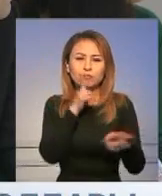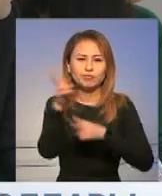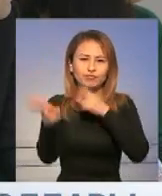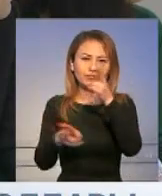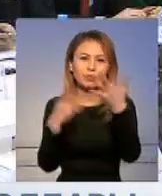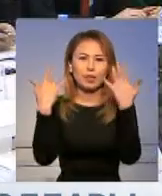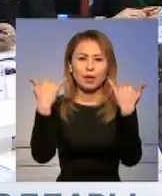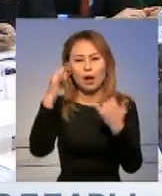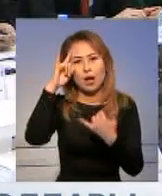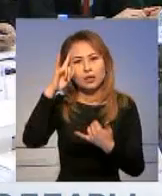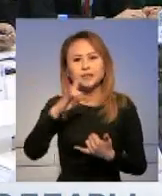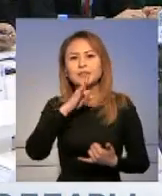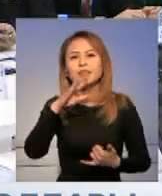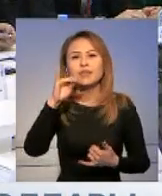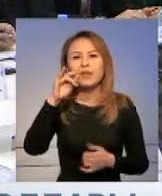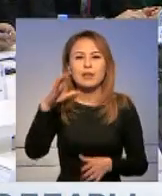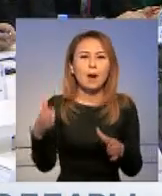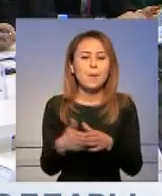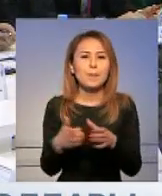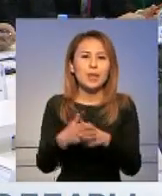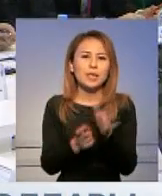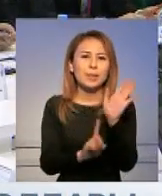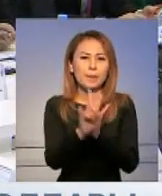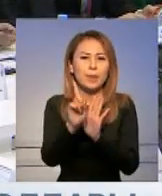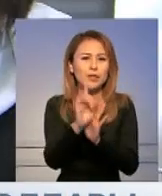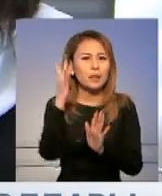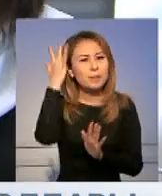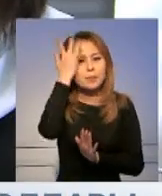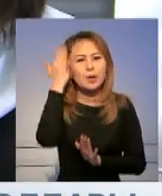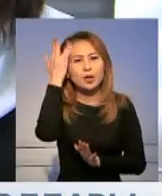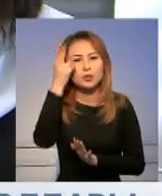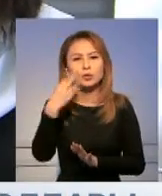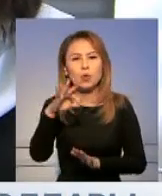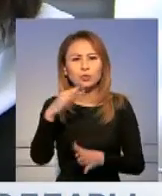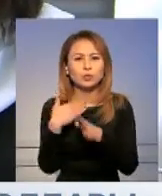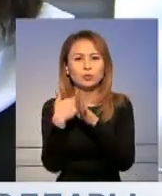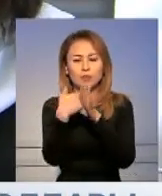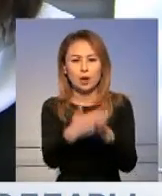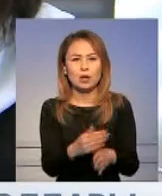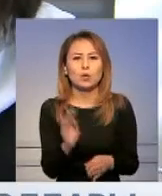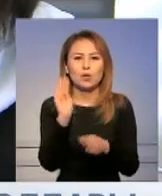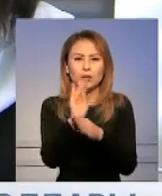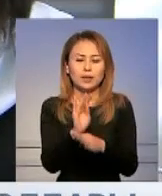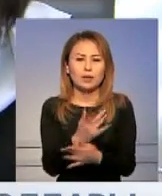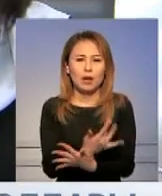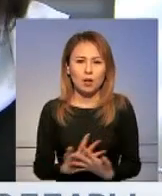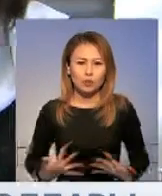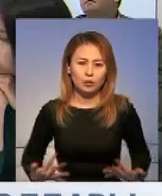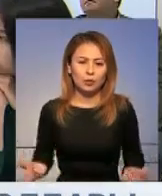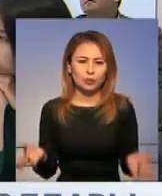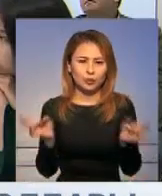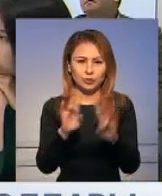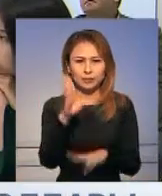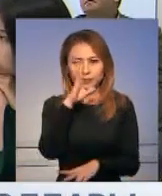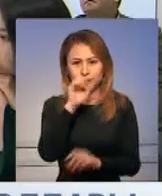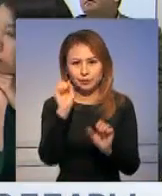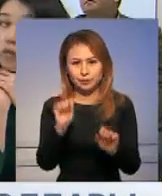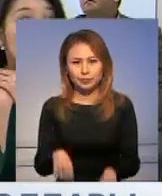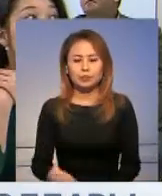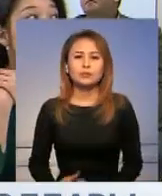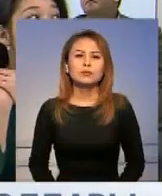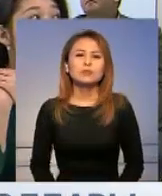шағымданады екен. Қазір Қазақ инвест компаниясының басты мақсаты экономикаға донор тартып қана қоймай, олардың елде қалуына мүмкіндік